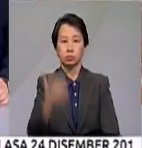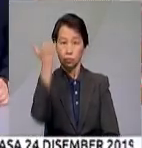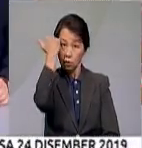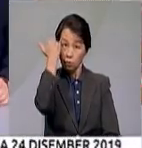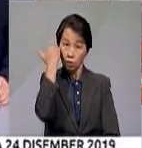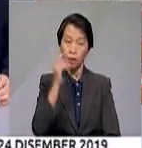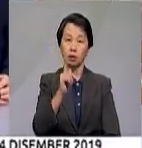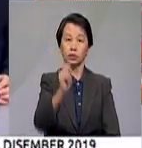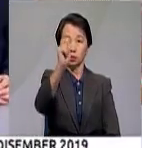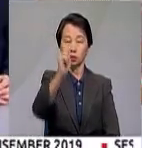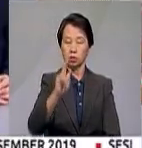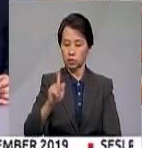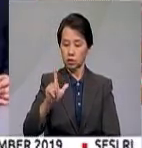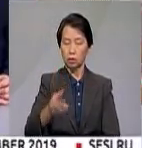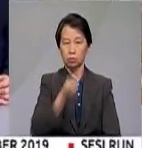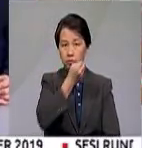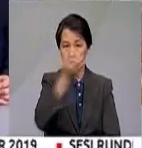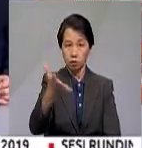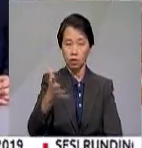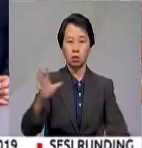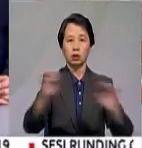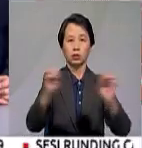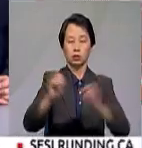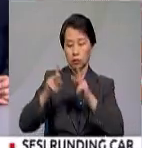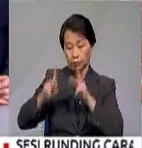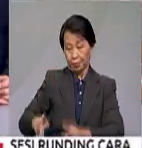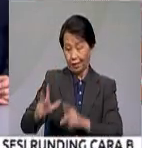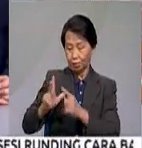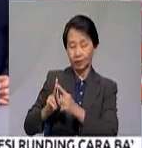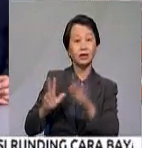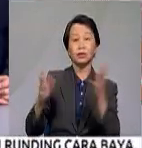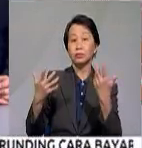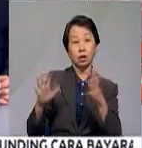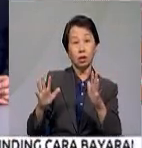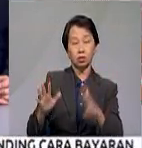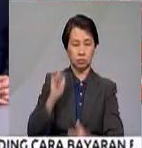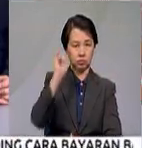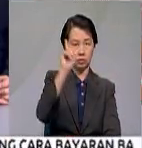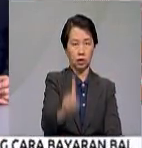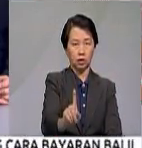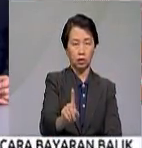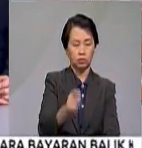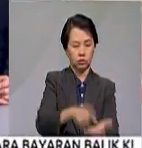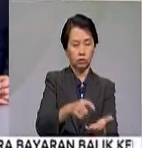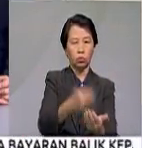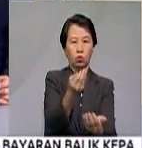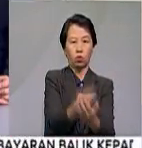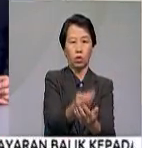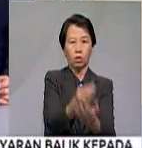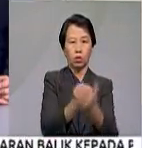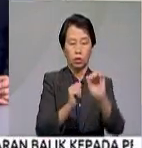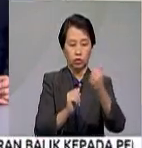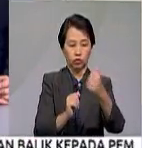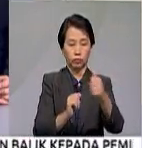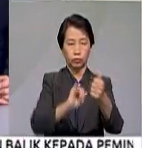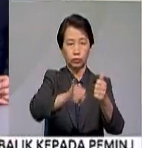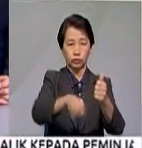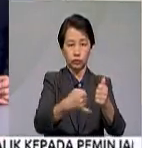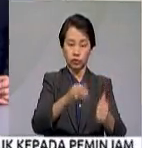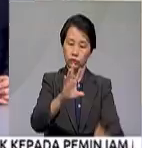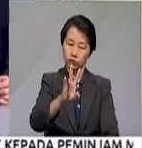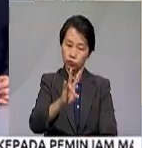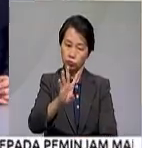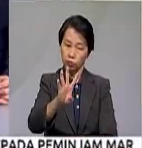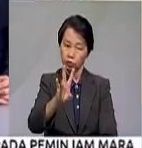Mahkamah Tinggi Kuala Lumpur memaklumkan tiada pihak ketiga berkepentingan hadir bagi menuntut wang berjumlah